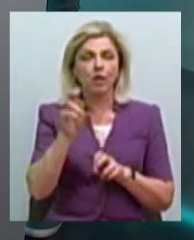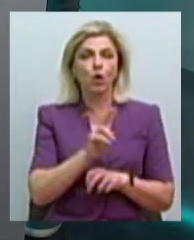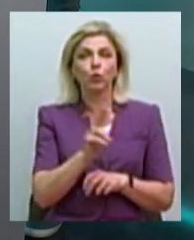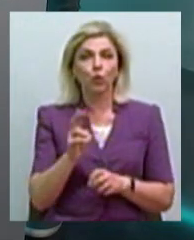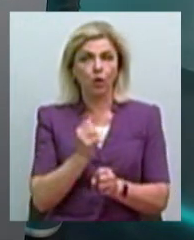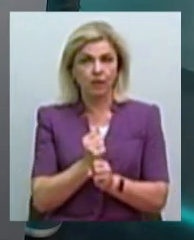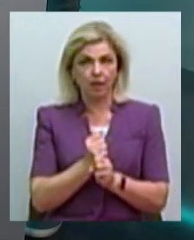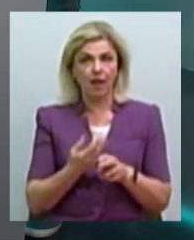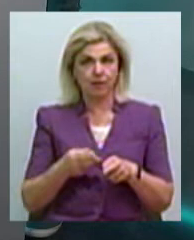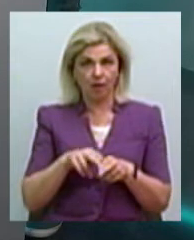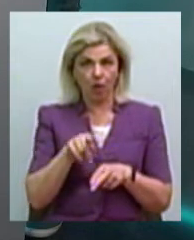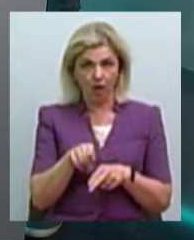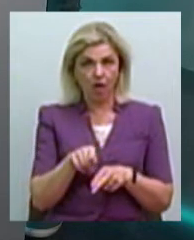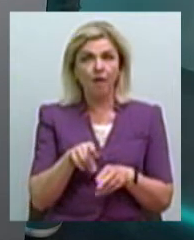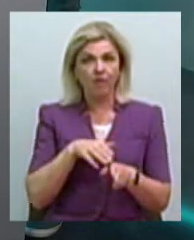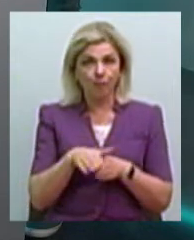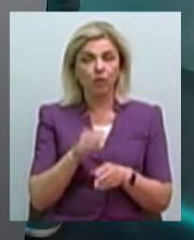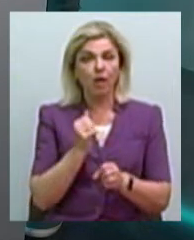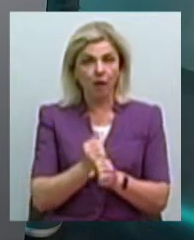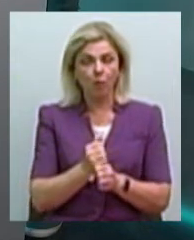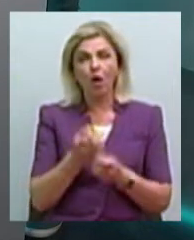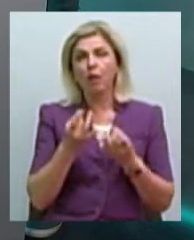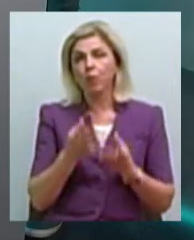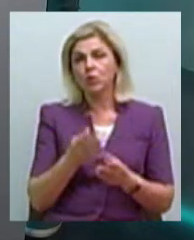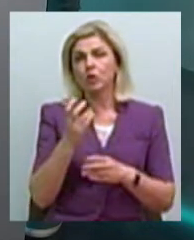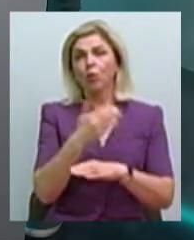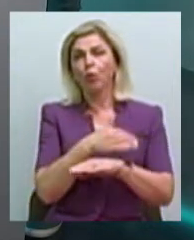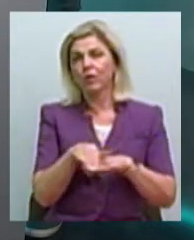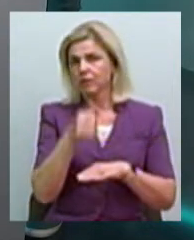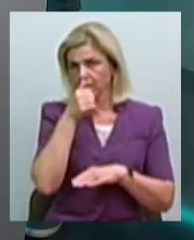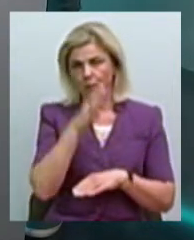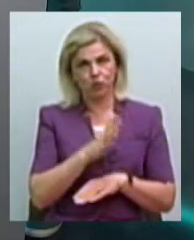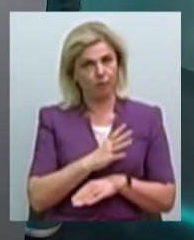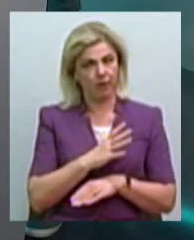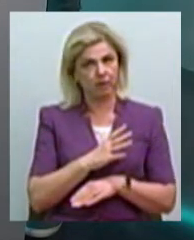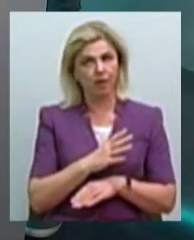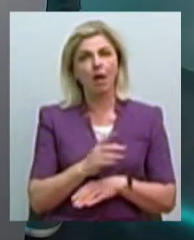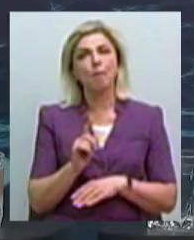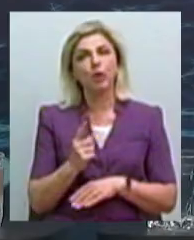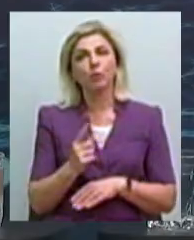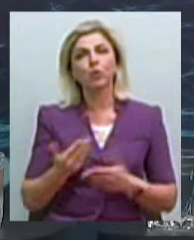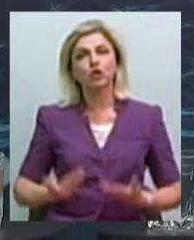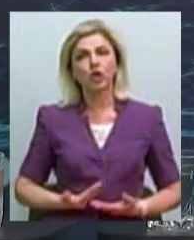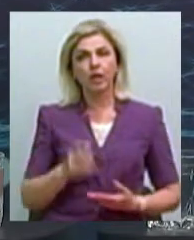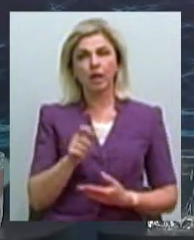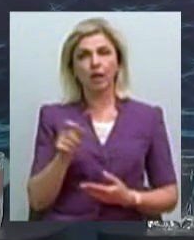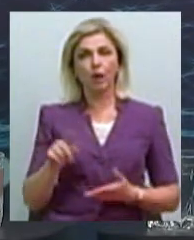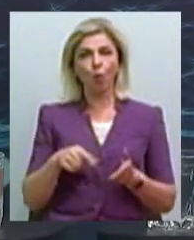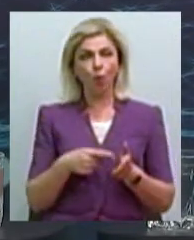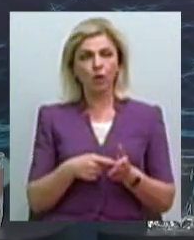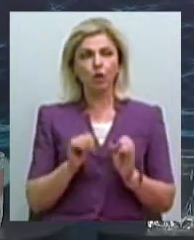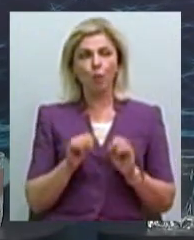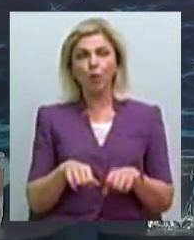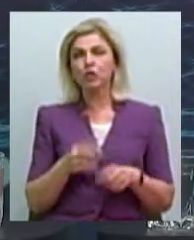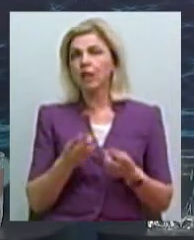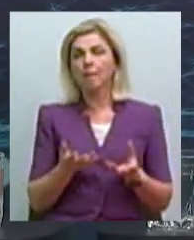работу, не может быть просто с улицы, как минимум, потому что вот жители города, да, они могут не принять,